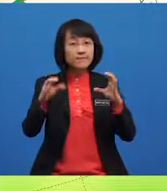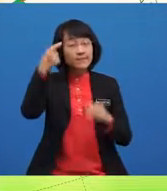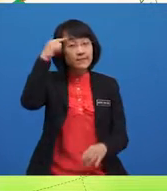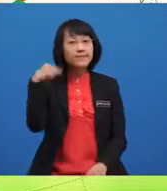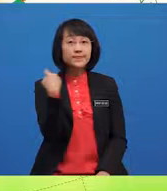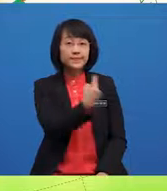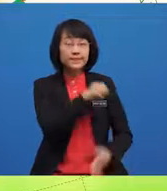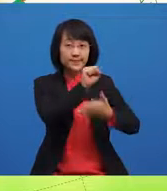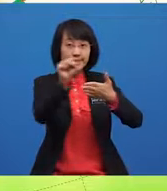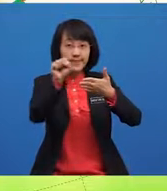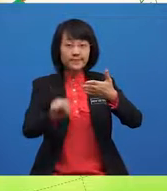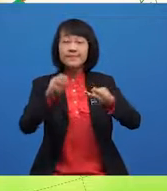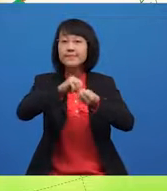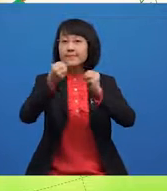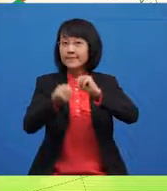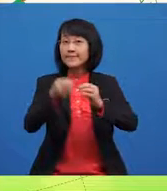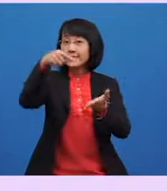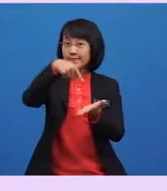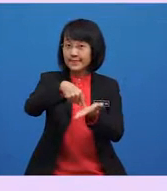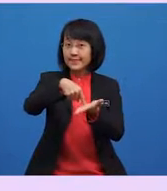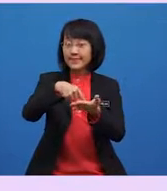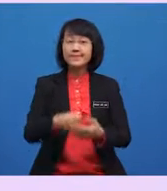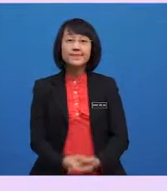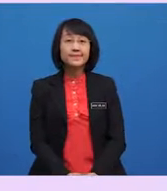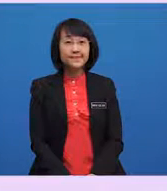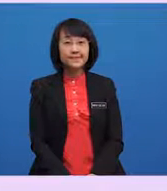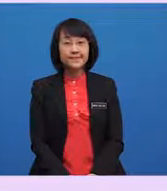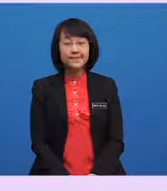kita selesaikan masalah ini.